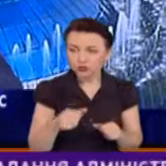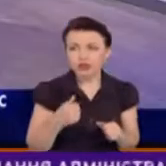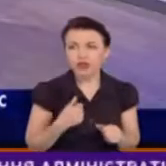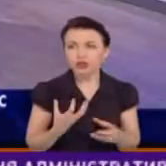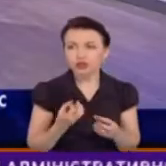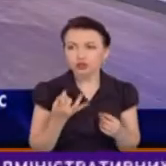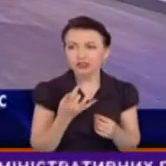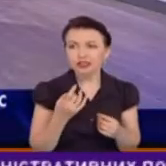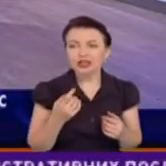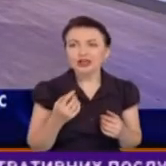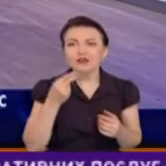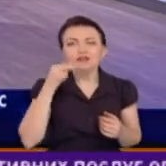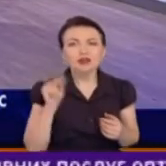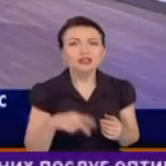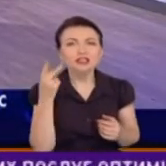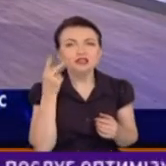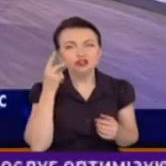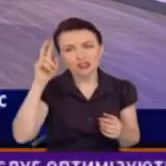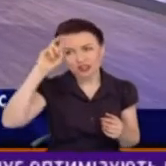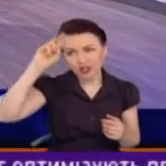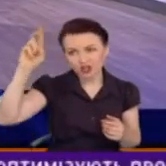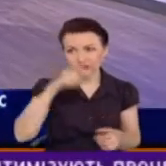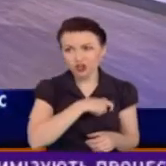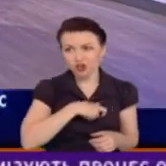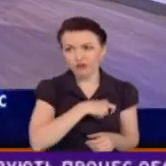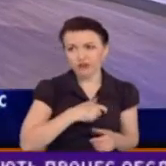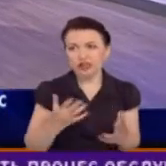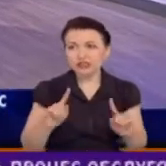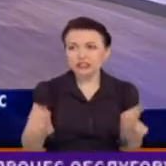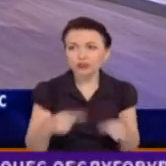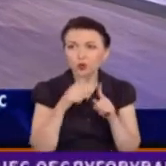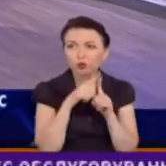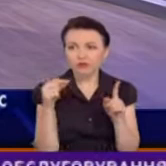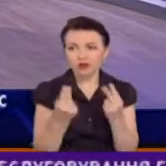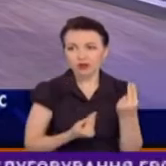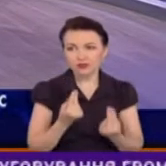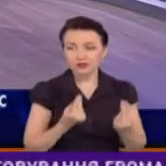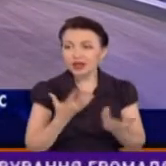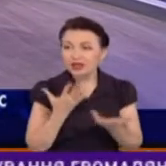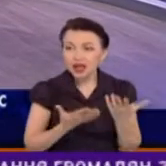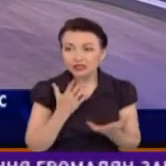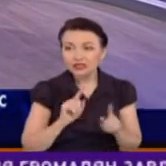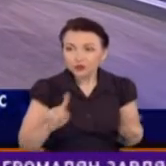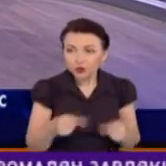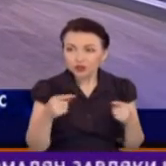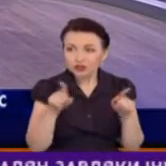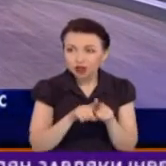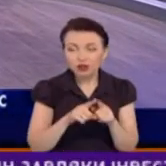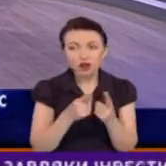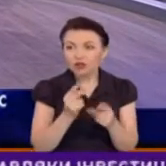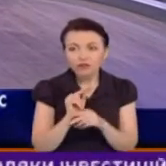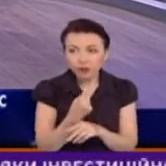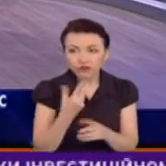ще раз, винні завжди державні чиновники, які створюють правила гри. Якщо вони створили таке і не виправляють